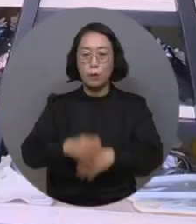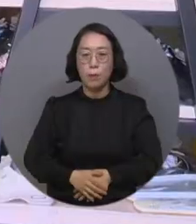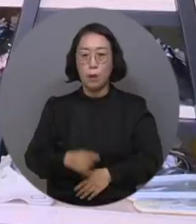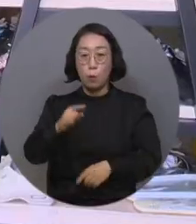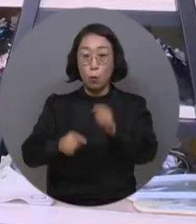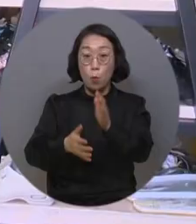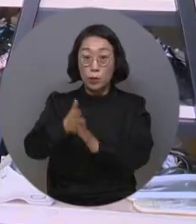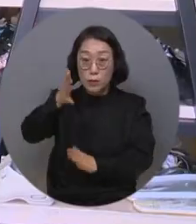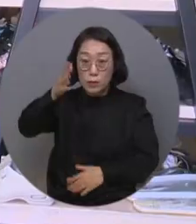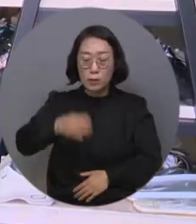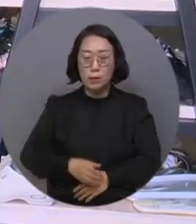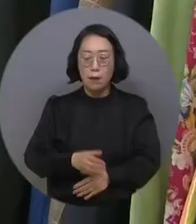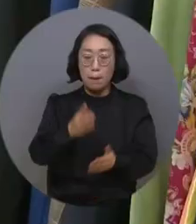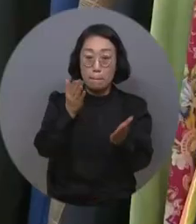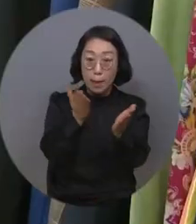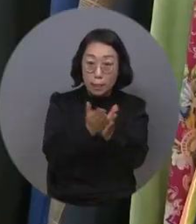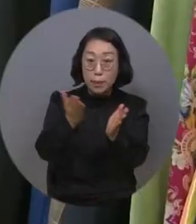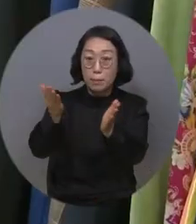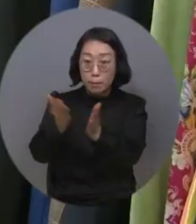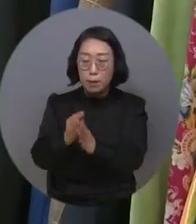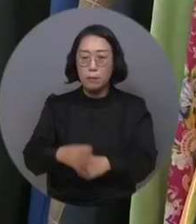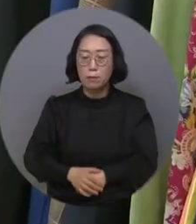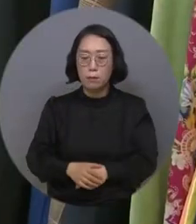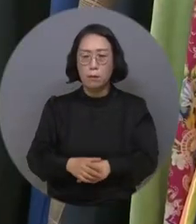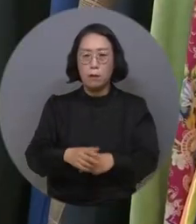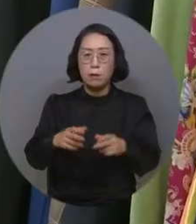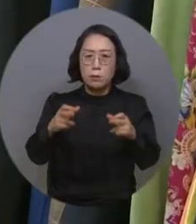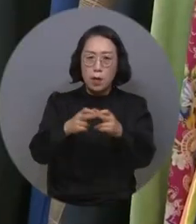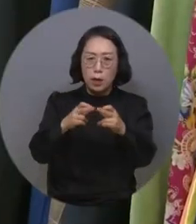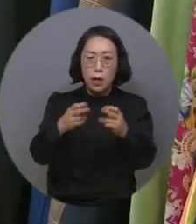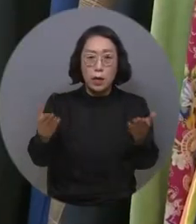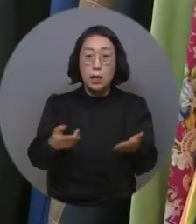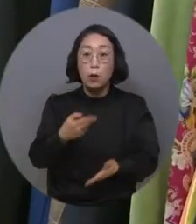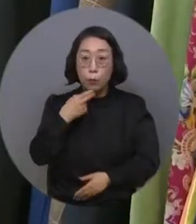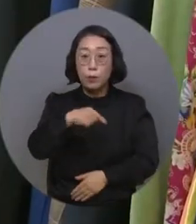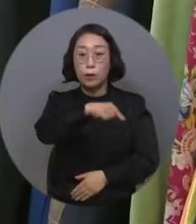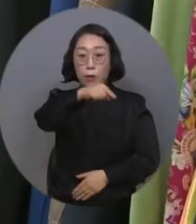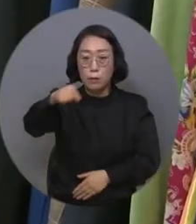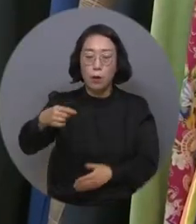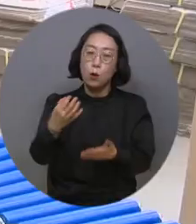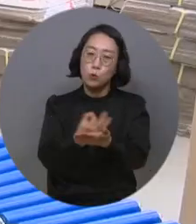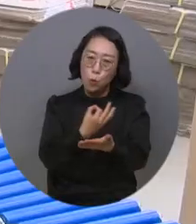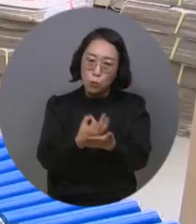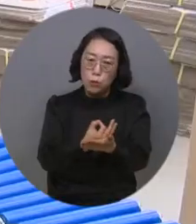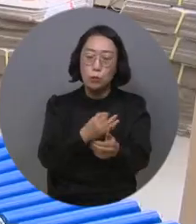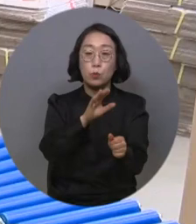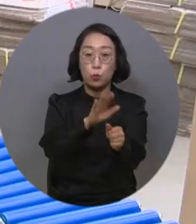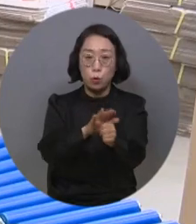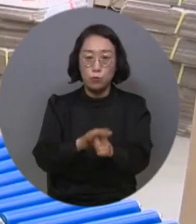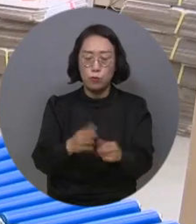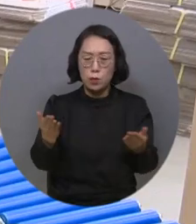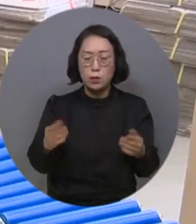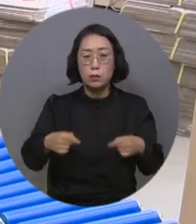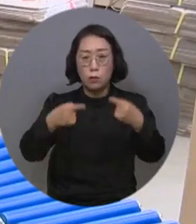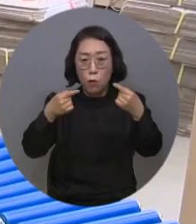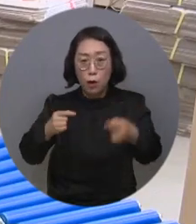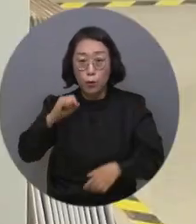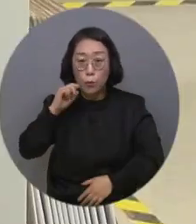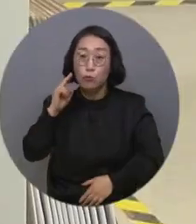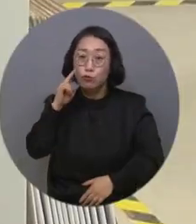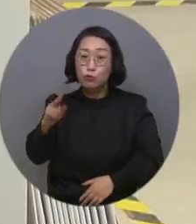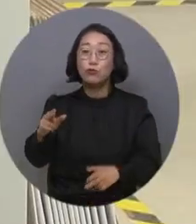목포시는 유형별 장애인 일자리 사업으로 미취업 장애인에게 사회 참여 확대와 소득을 제공하고 취업이 어려운 중증